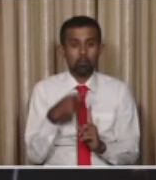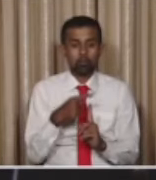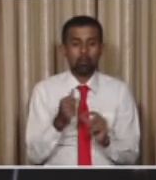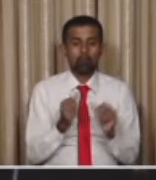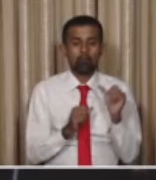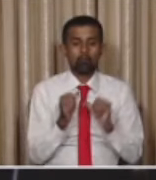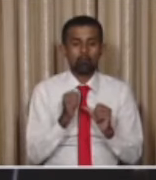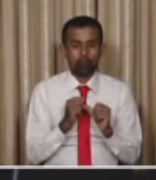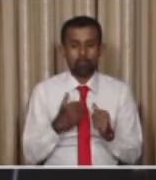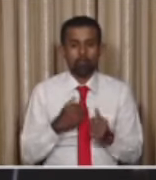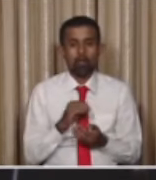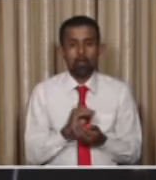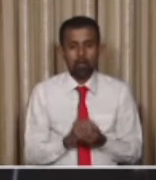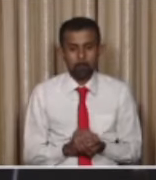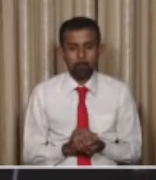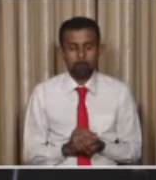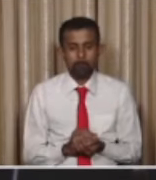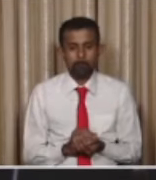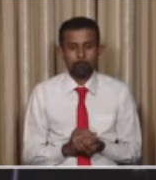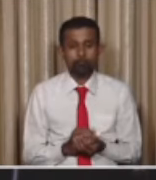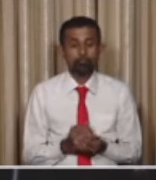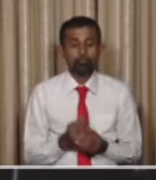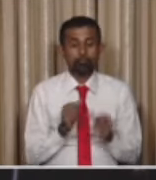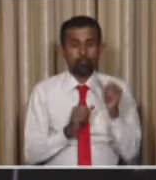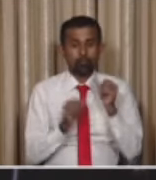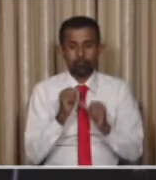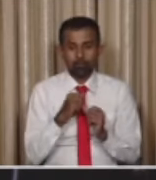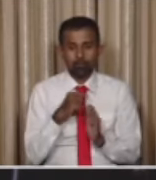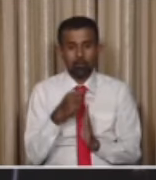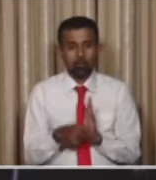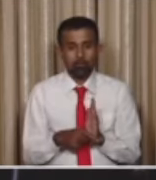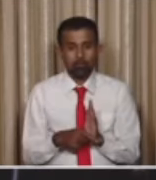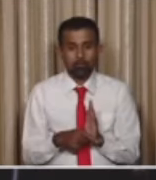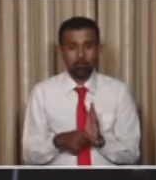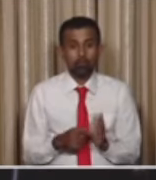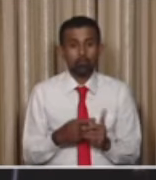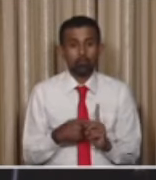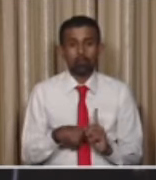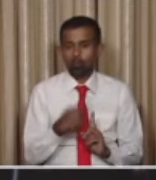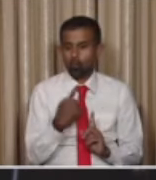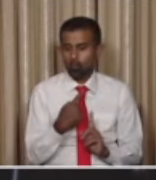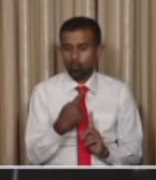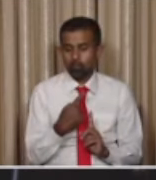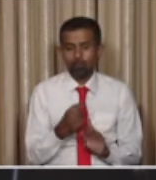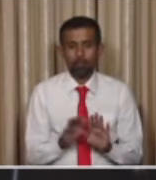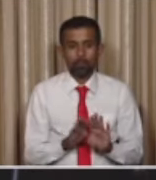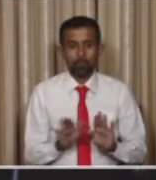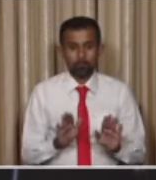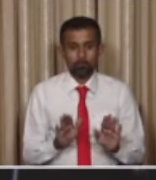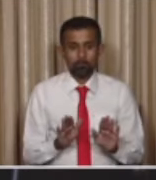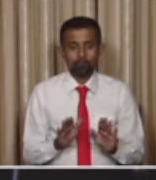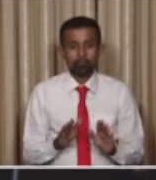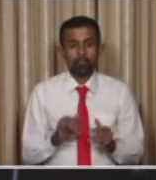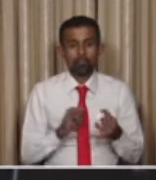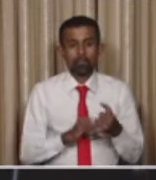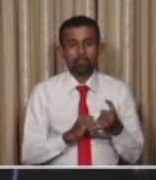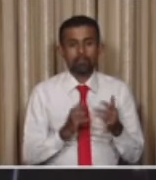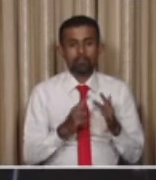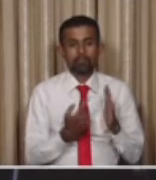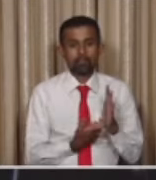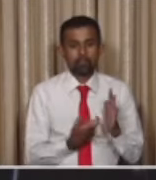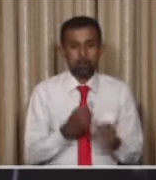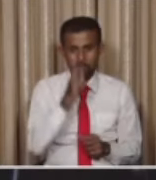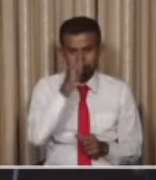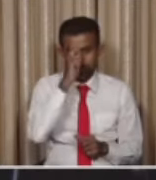වෛද්‍ය ක්‍රමයක් තමයි අපිට තිබ්බේ. ඉතින් ඒ හෙළ වෛද්‍ය ක්‍රමේ දේශ වෛද්‍ය ක්‍රමයට තැන දෙන්න ඒක නියාමනය කරන්න මේ සිසිල් ජයකොඩි මැතිතුමා